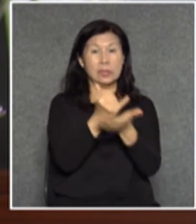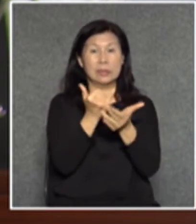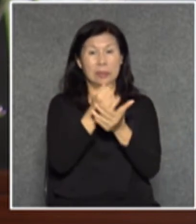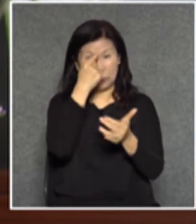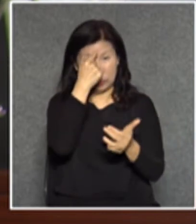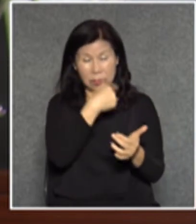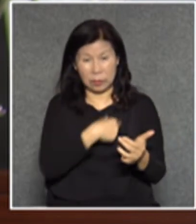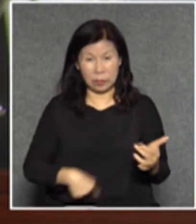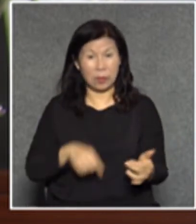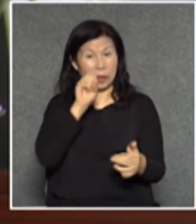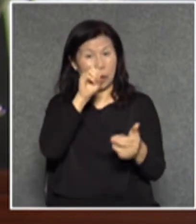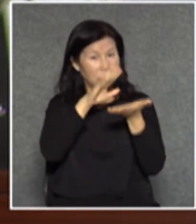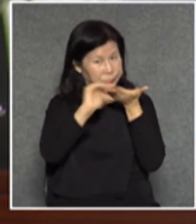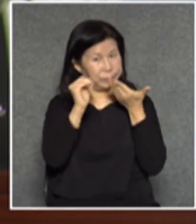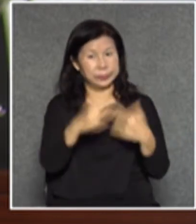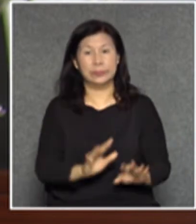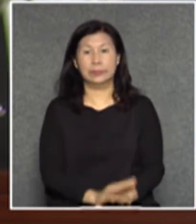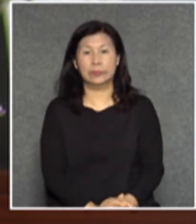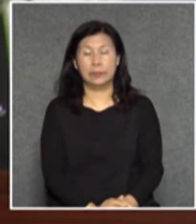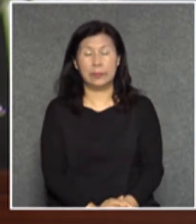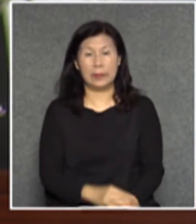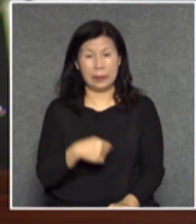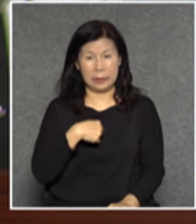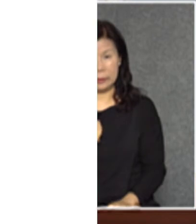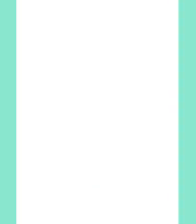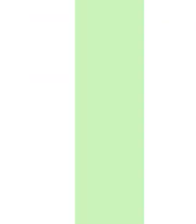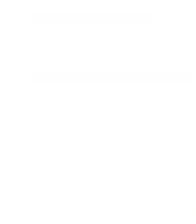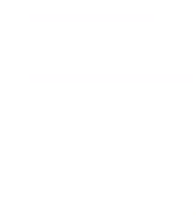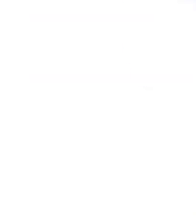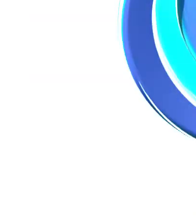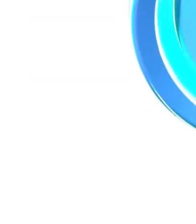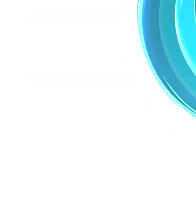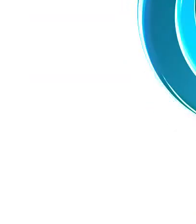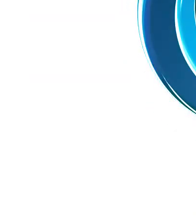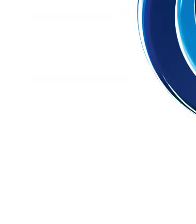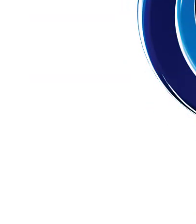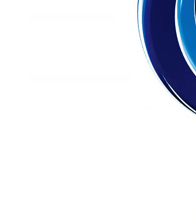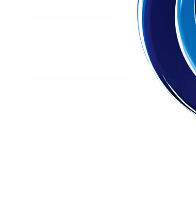美芬議員已經講清楚咗，我哋嘅運動係和平嘅。